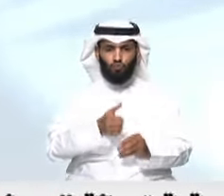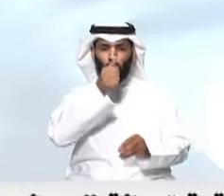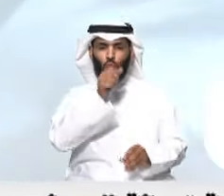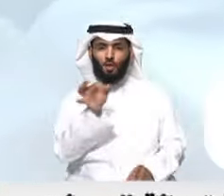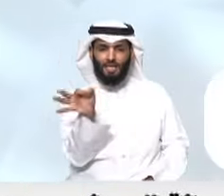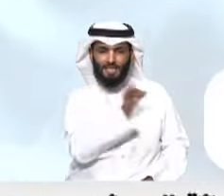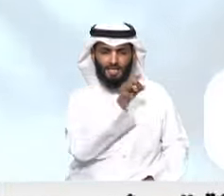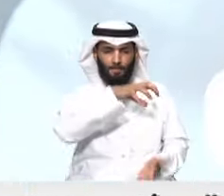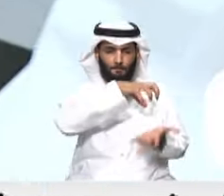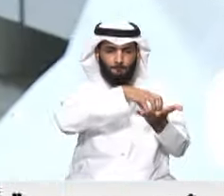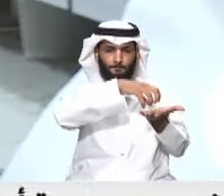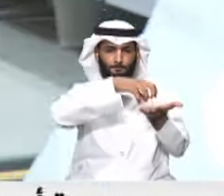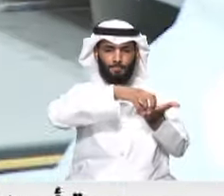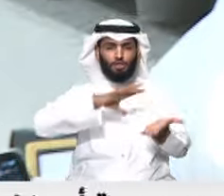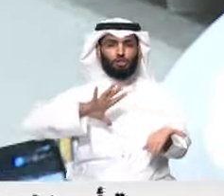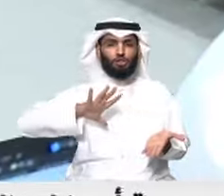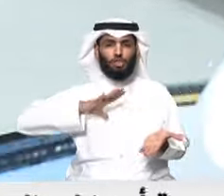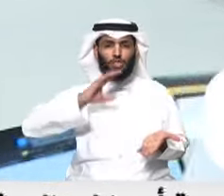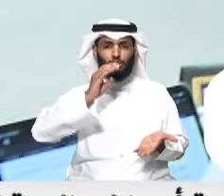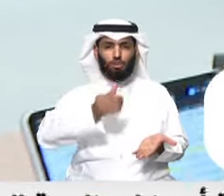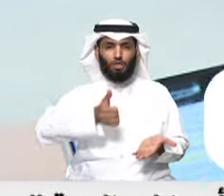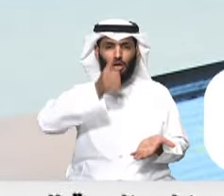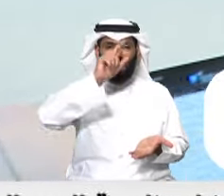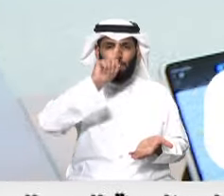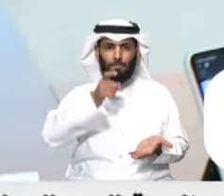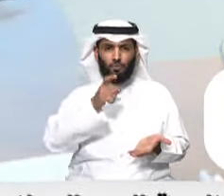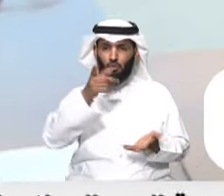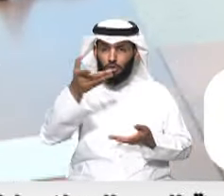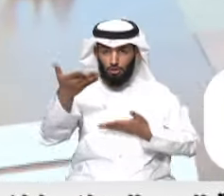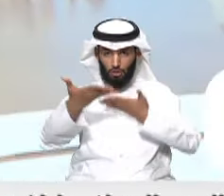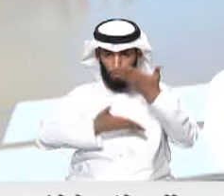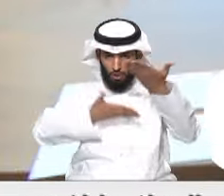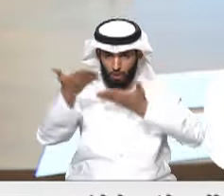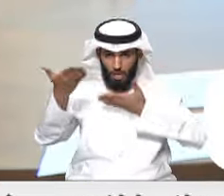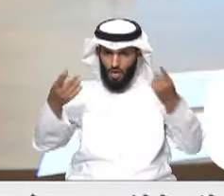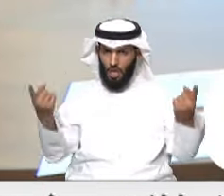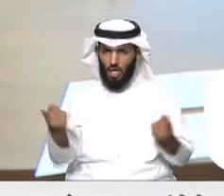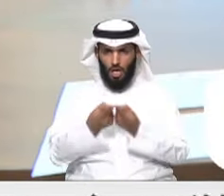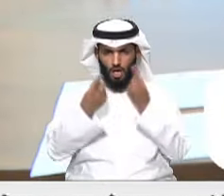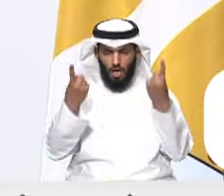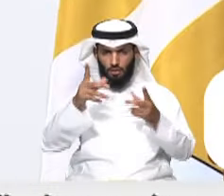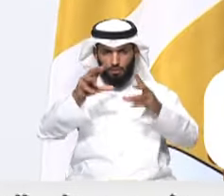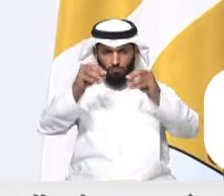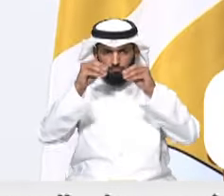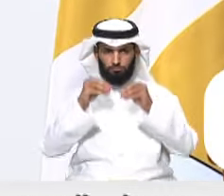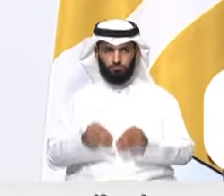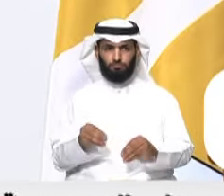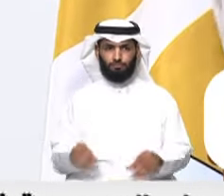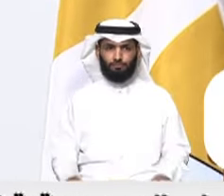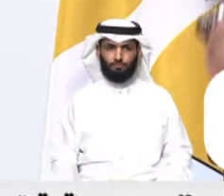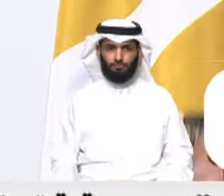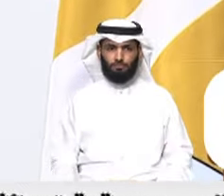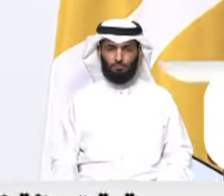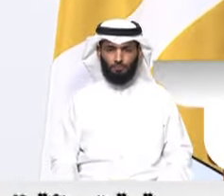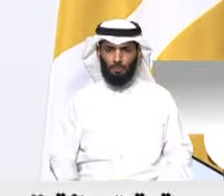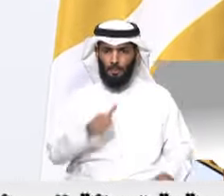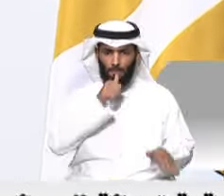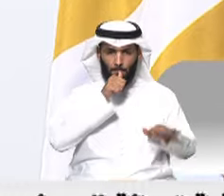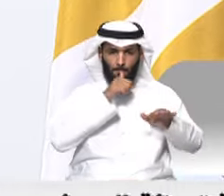مواقع للاستعمال التجاري المستقبلي ومشروع يعني كمساحه